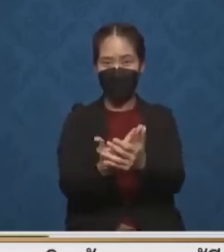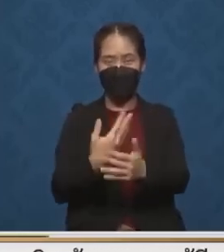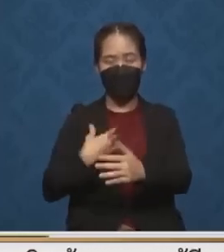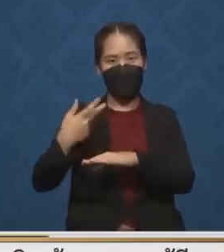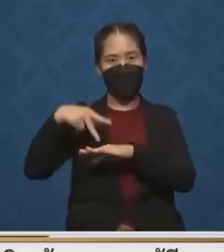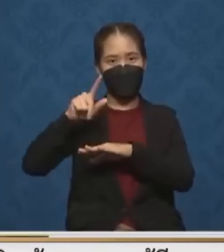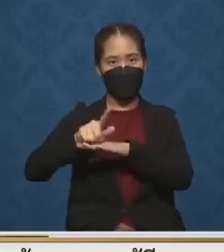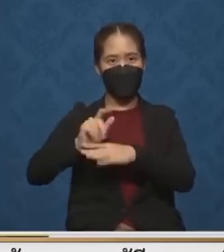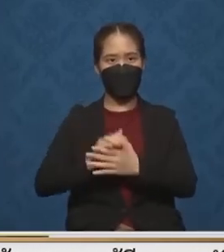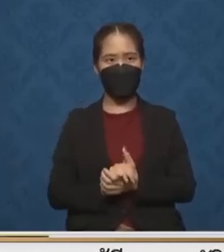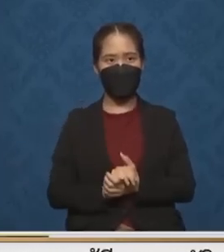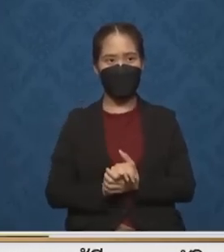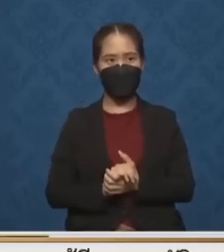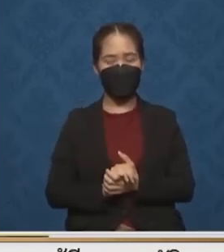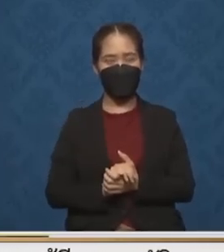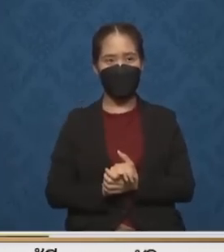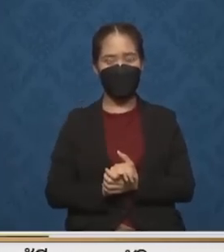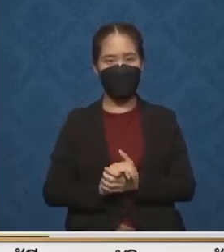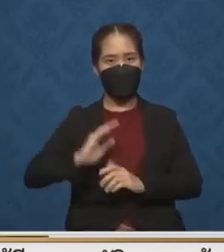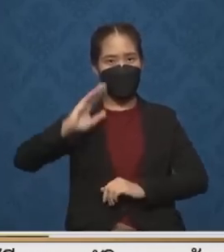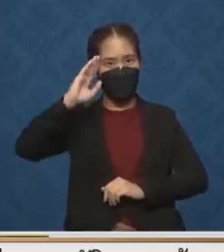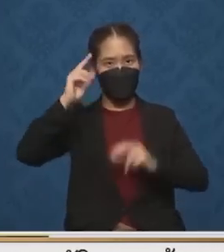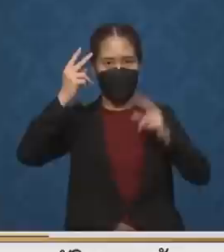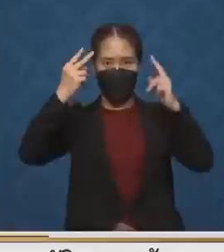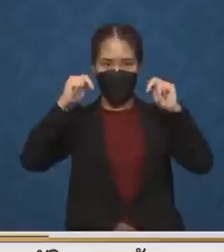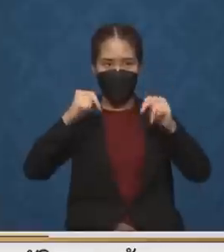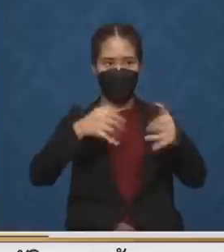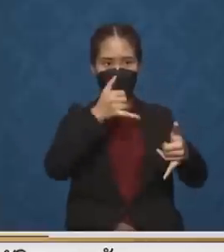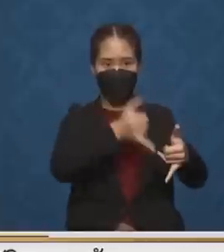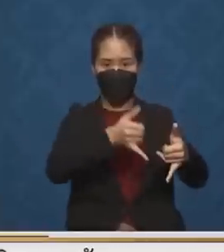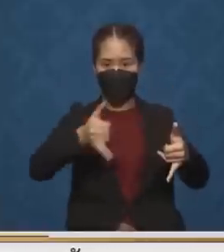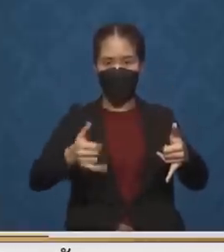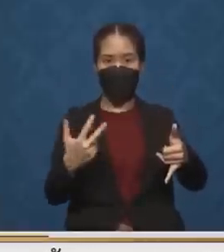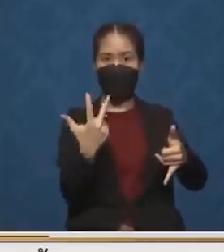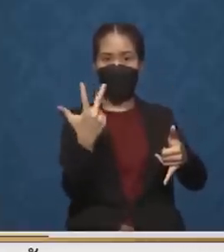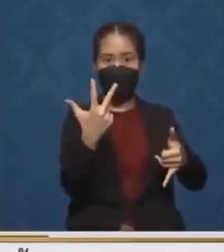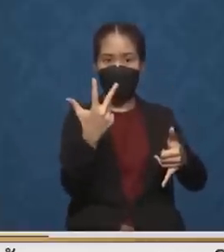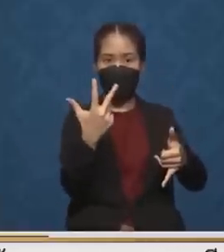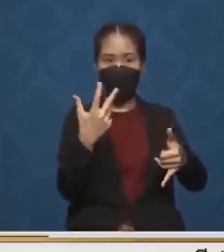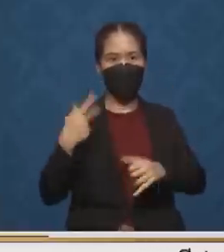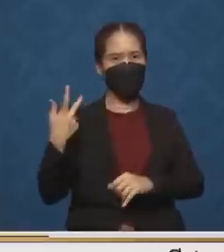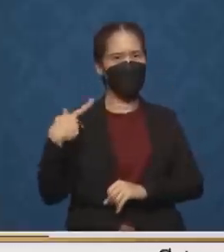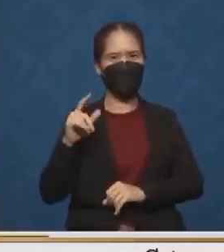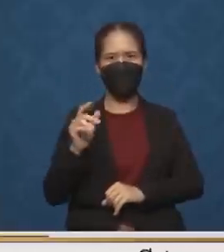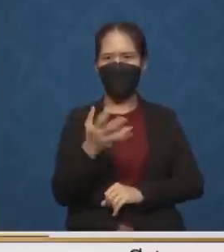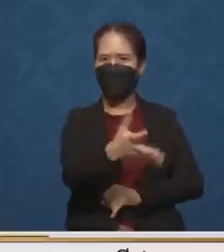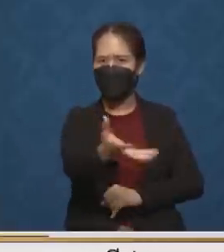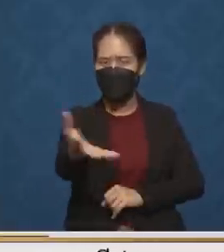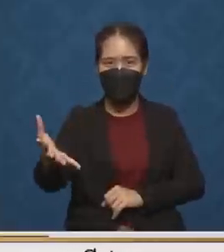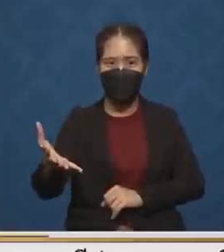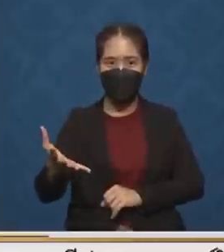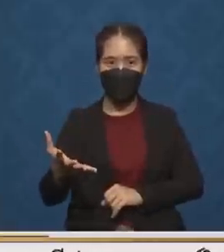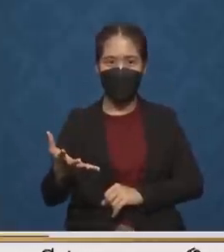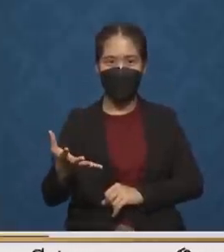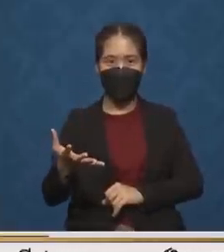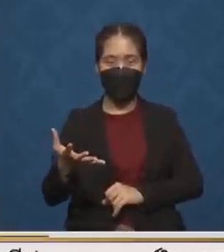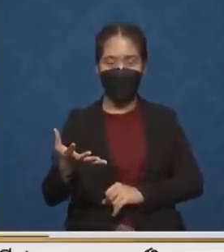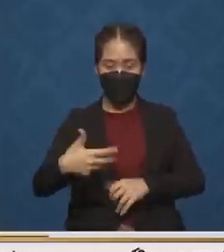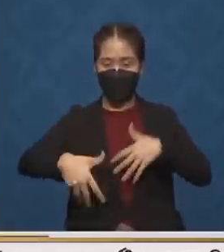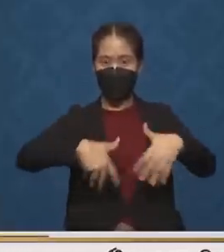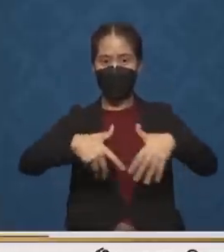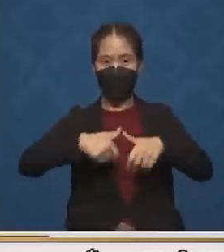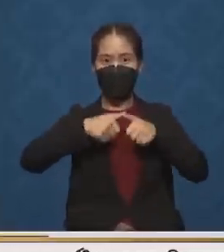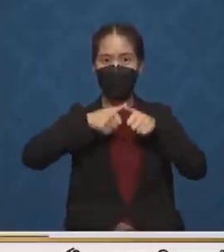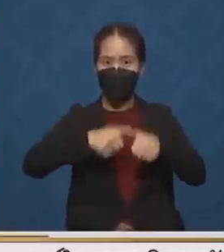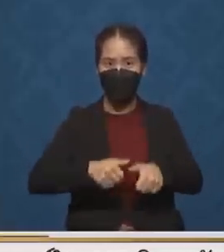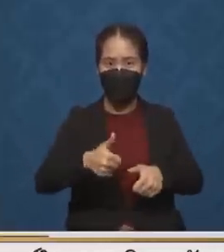บท่านผลเอกประยดจันรโชาทั้ง 3 คนนี้ไม่ได้มประโยชนอะไรมากมายกับการอยู่รอดของพี่น้ประ